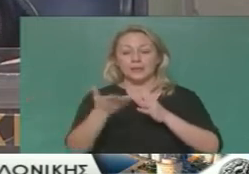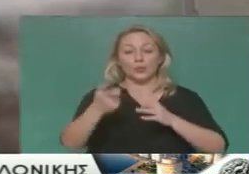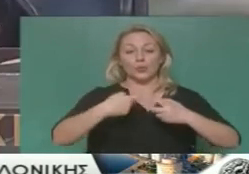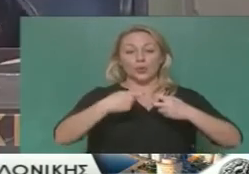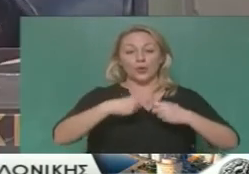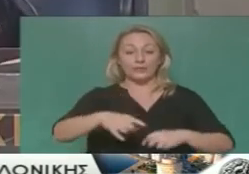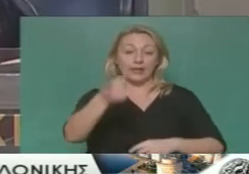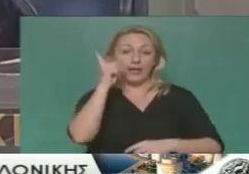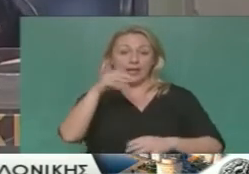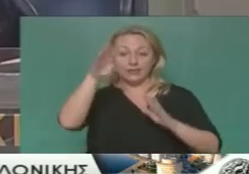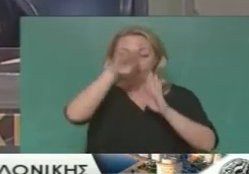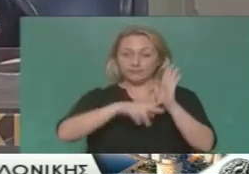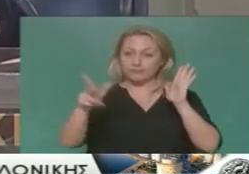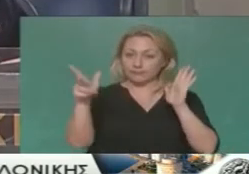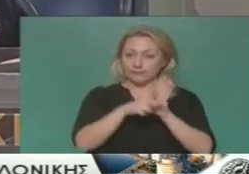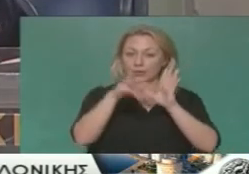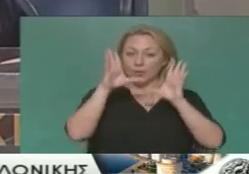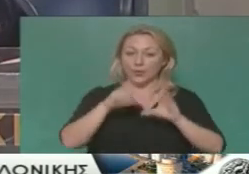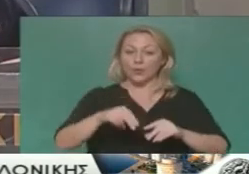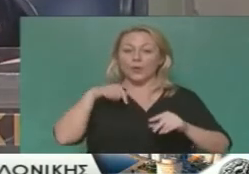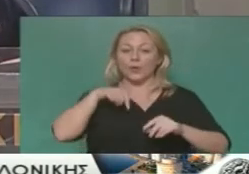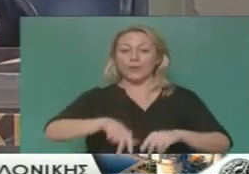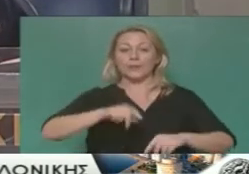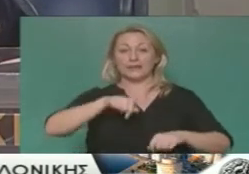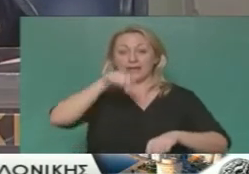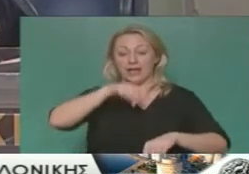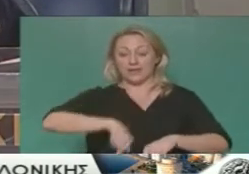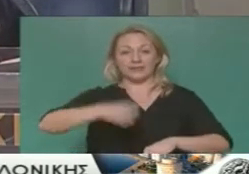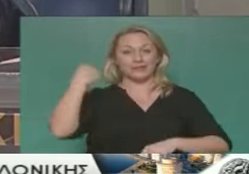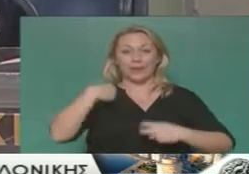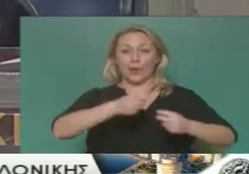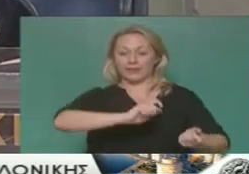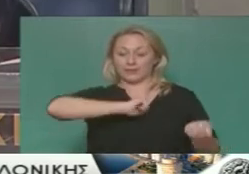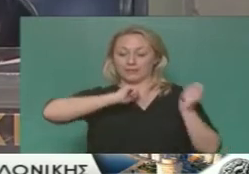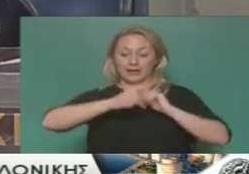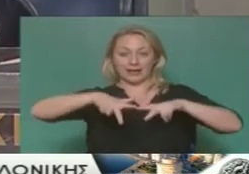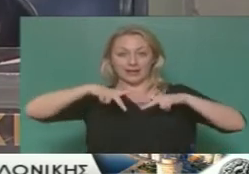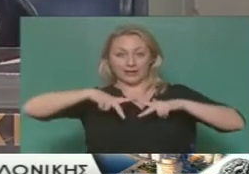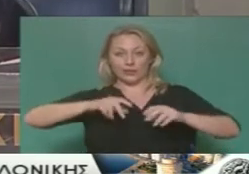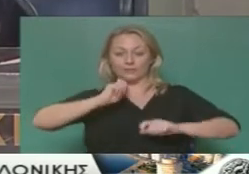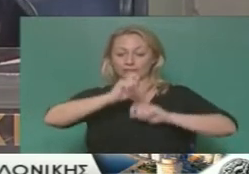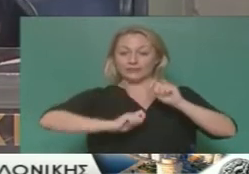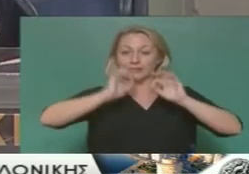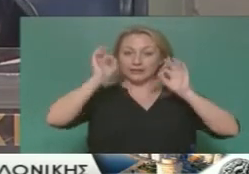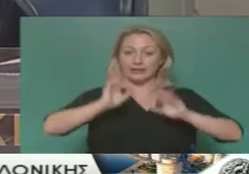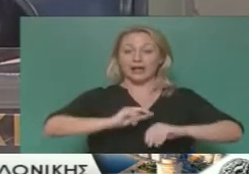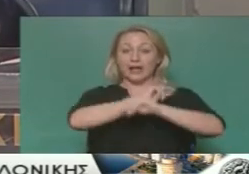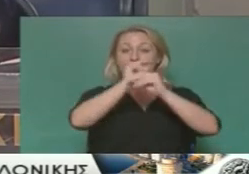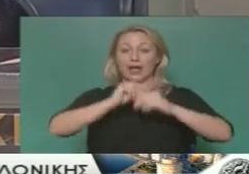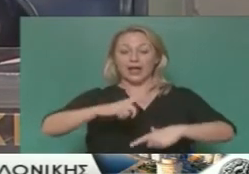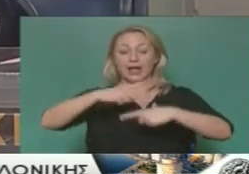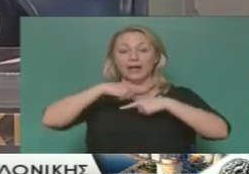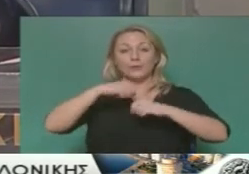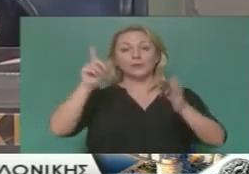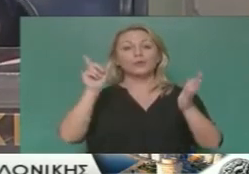μοναδικός θεσμοθετημένος φορέας που ιδρύθηκε μετά την κρατικοποίηση του οργανισμού και έχει αναλάβει την νομική εκπροσώπηση των